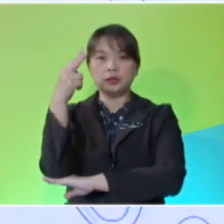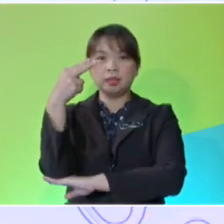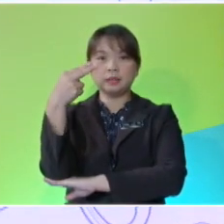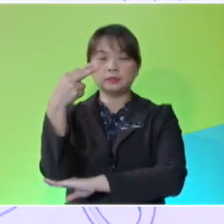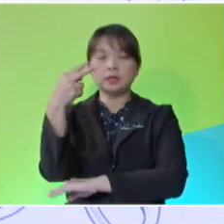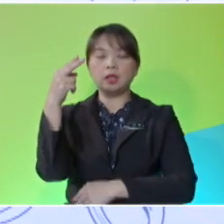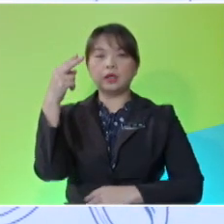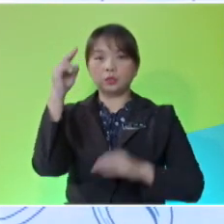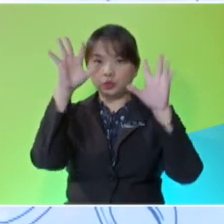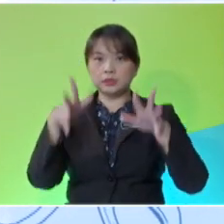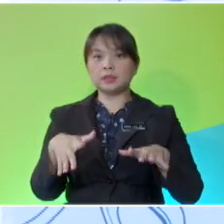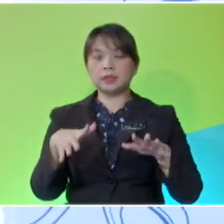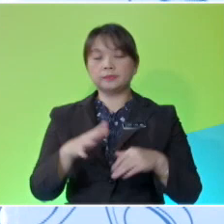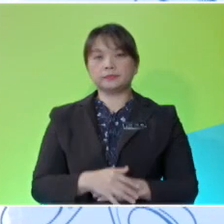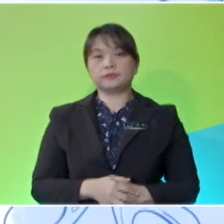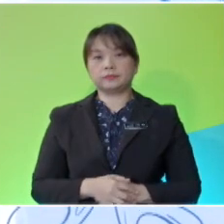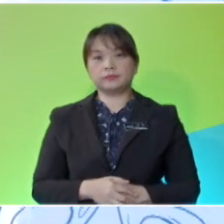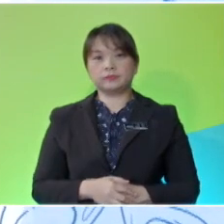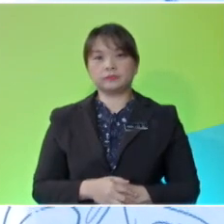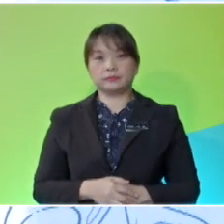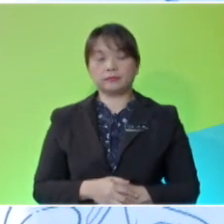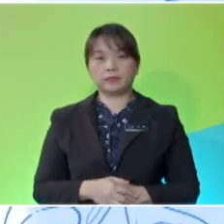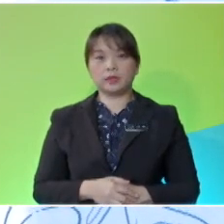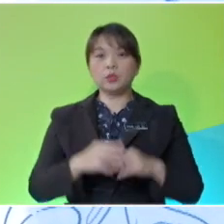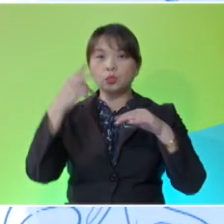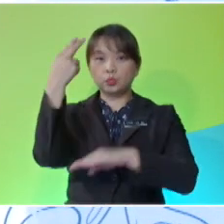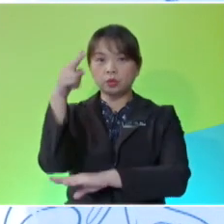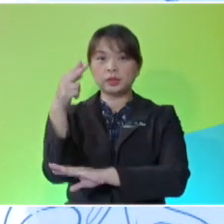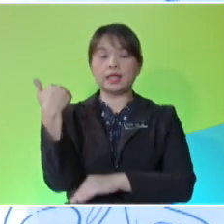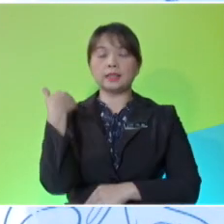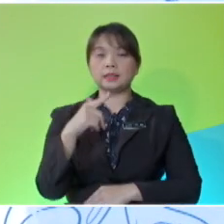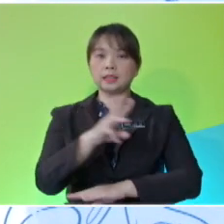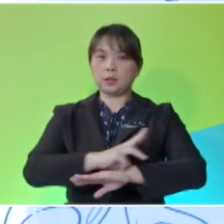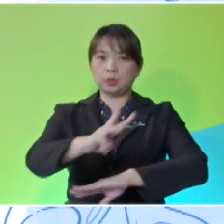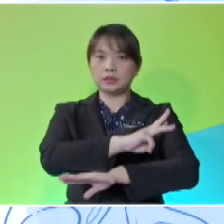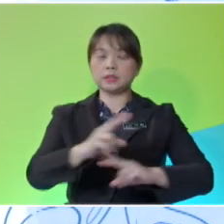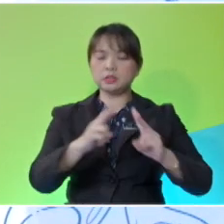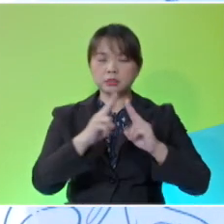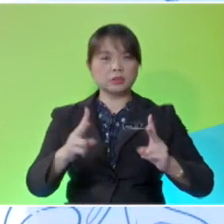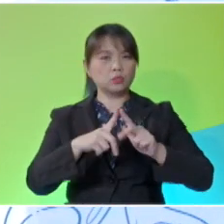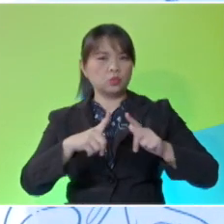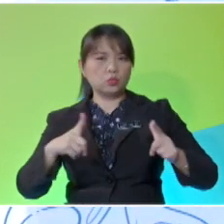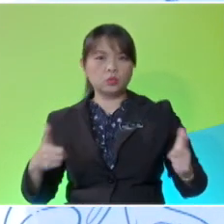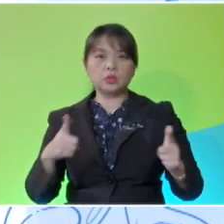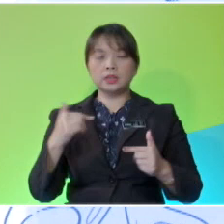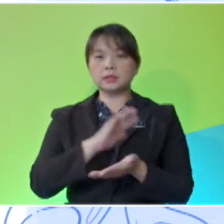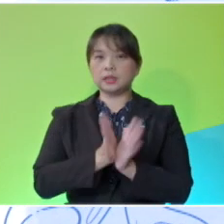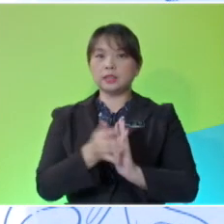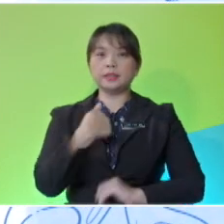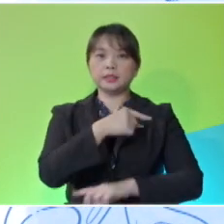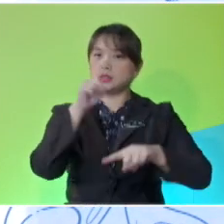simbol kawasan karena kita tahu bahwa hutan merupakan kawasan yang sangat luas jadi kita Tak bolehlah lagu ini